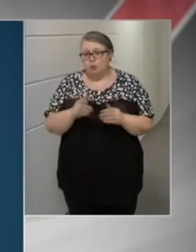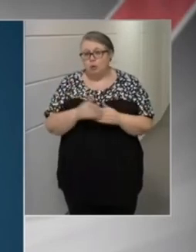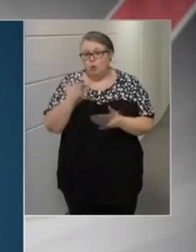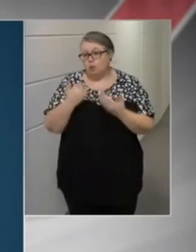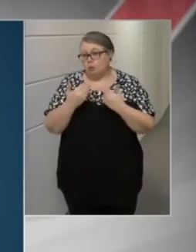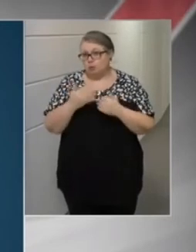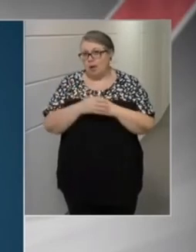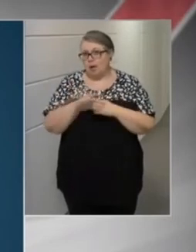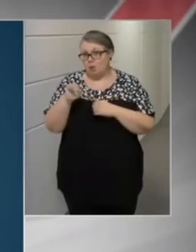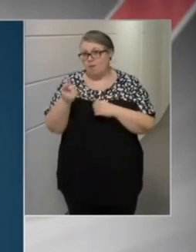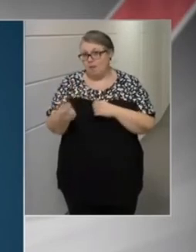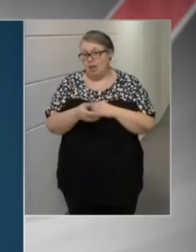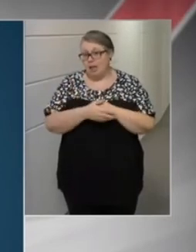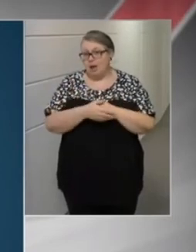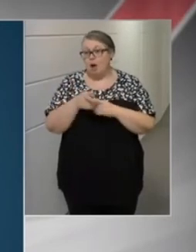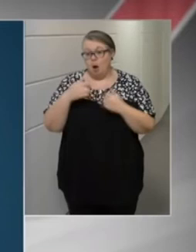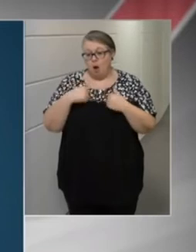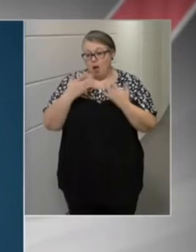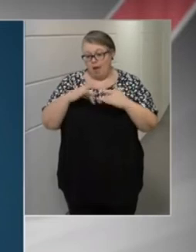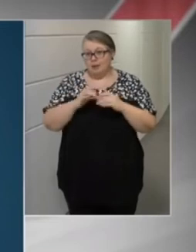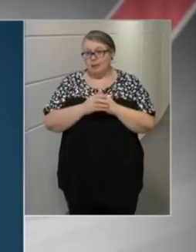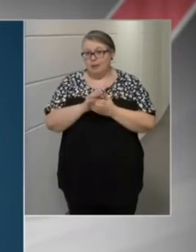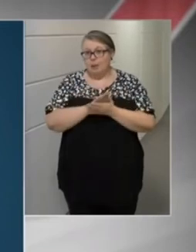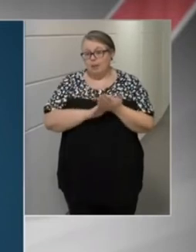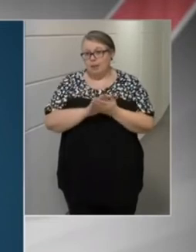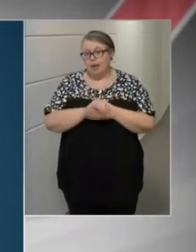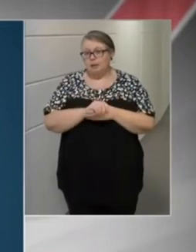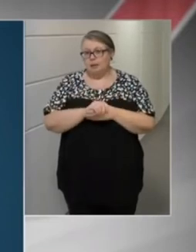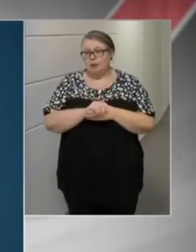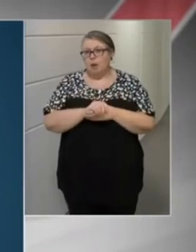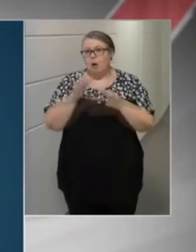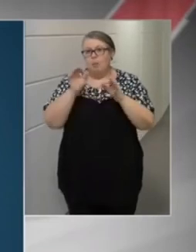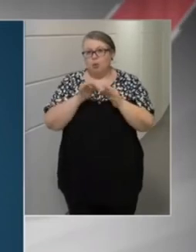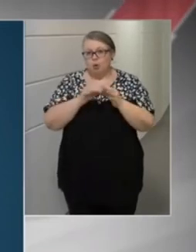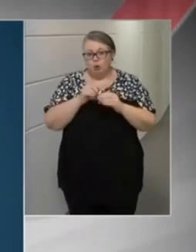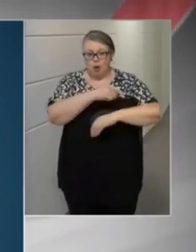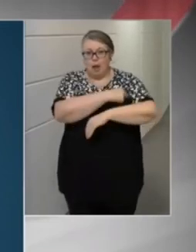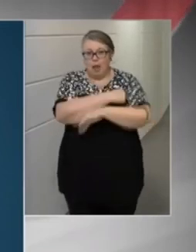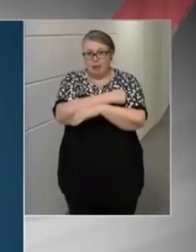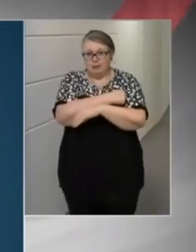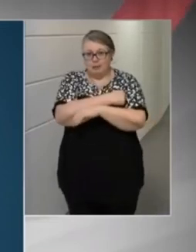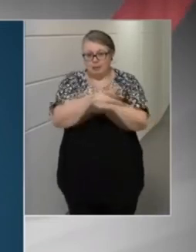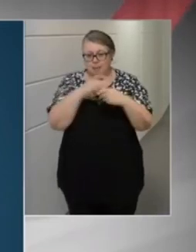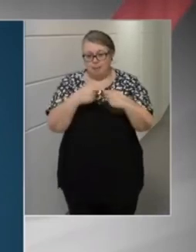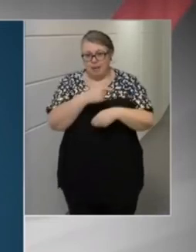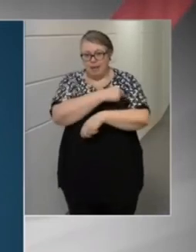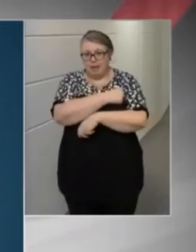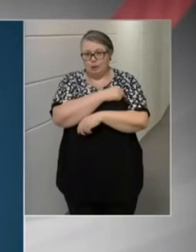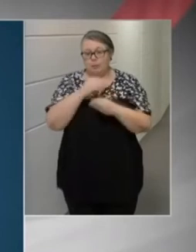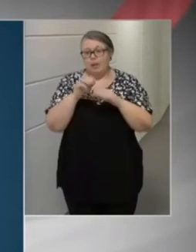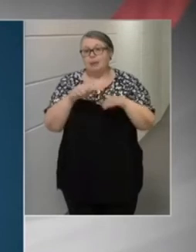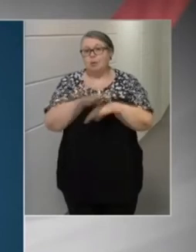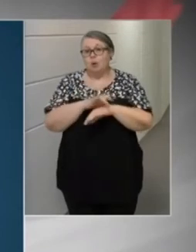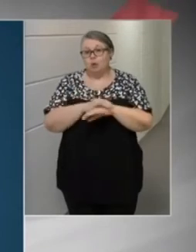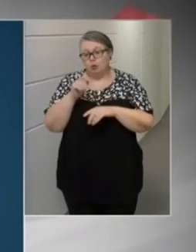Konzultálja meg vele az ő helyzetét. Pontosan mérje meg otthon a hőmérsékletét, mert a házi